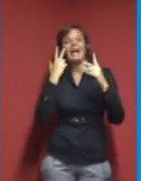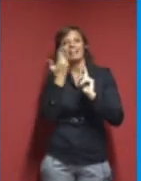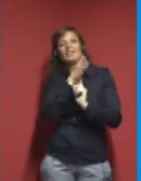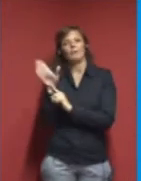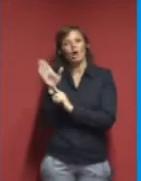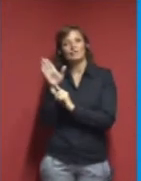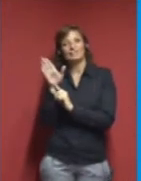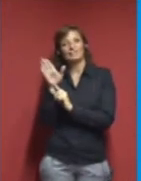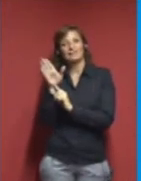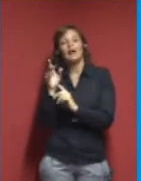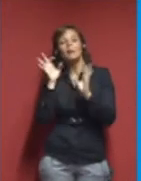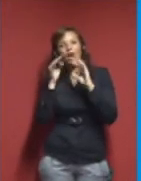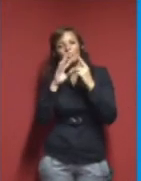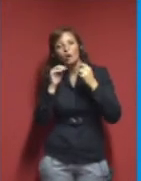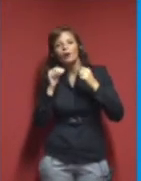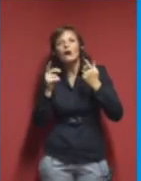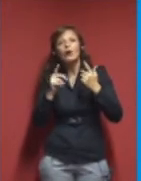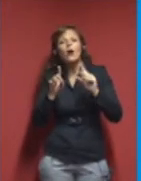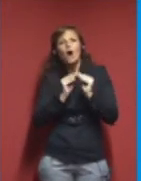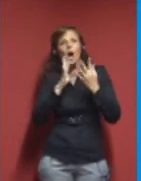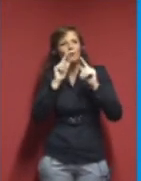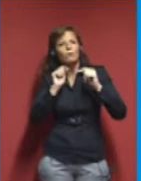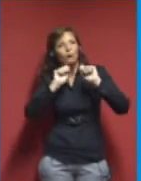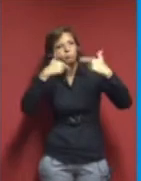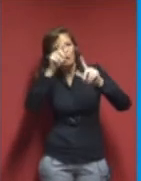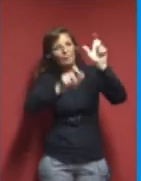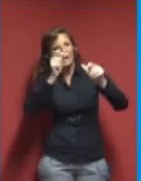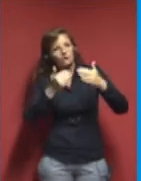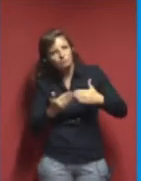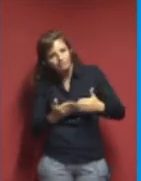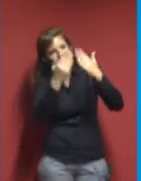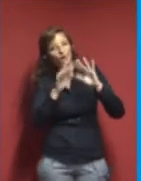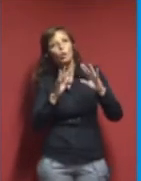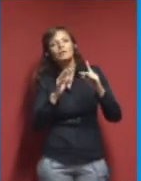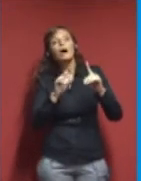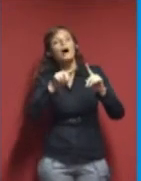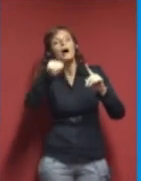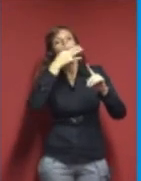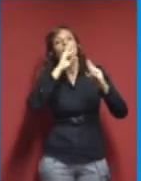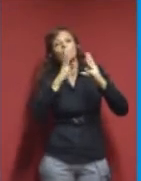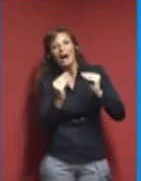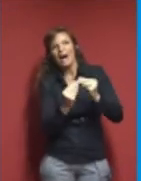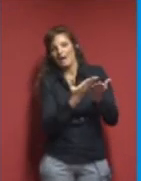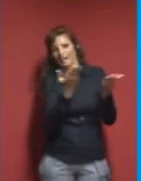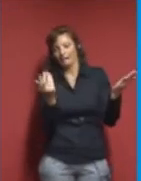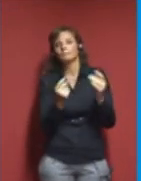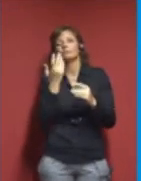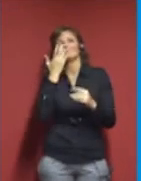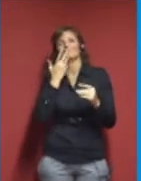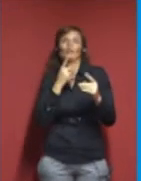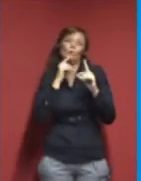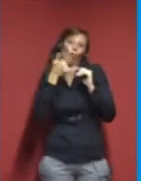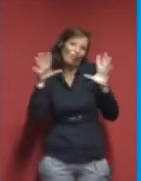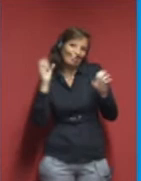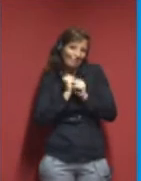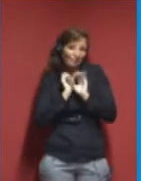mostrano come si possano aiutare le persone a realizzare, a fare. E voglio concludere adesso